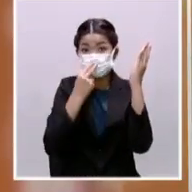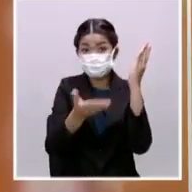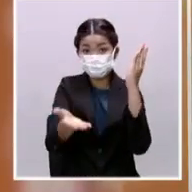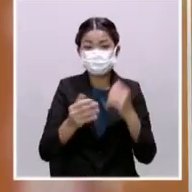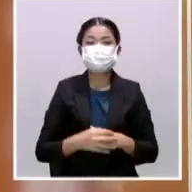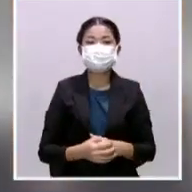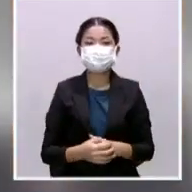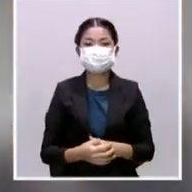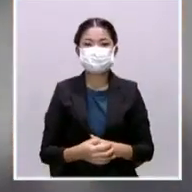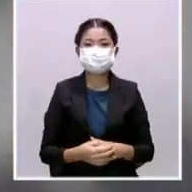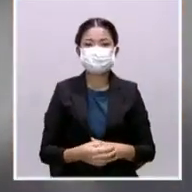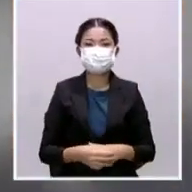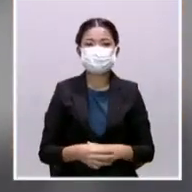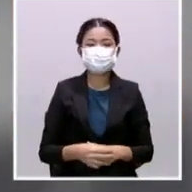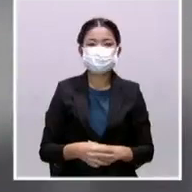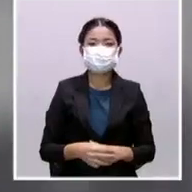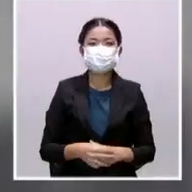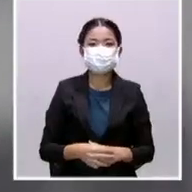ลยครับ